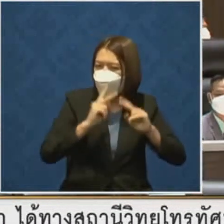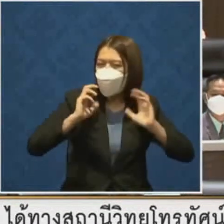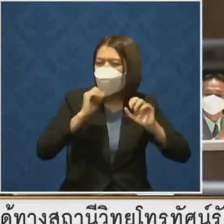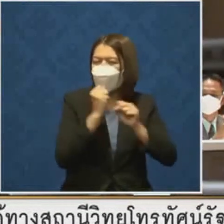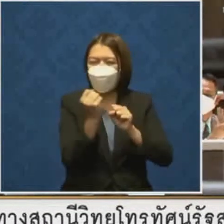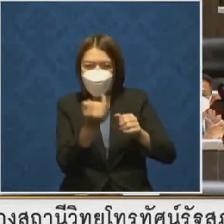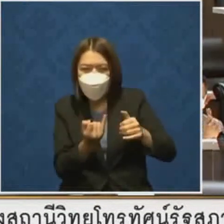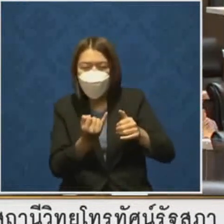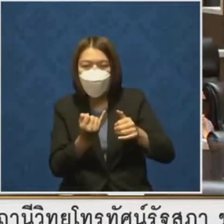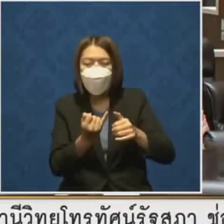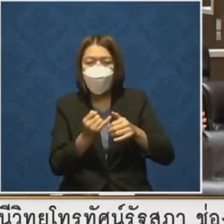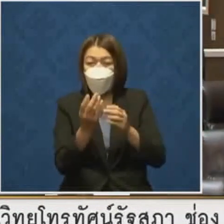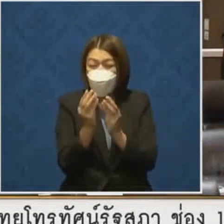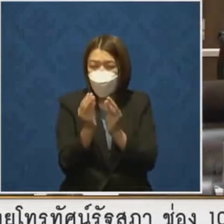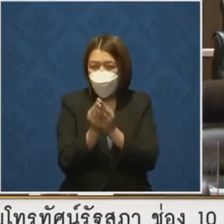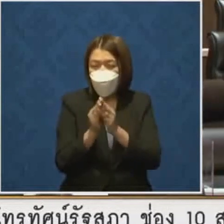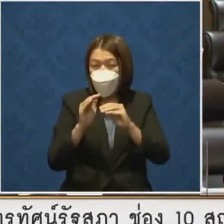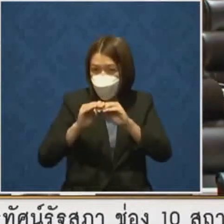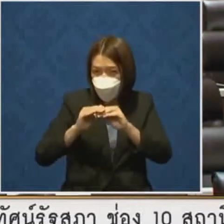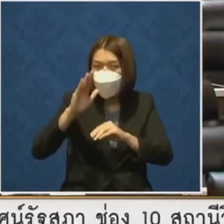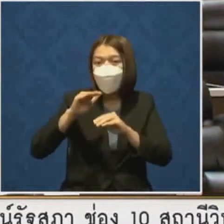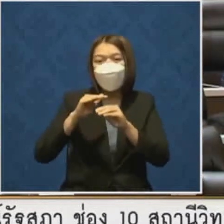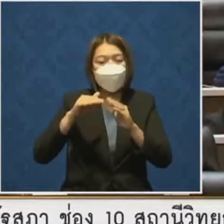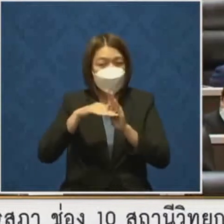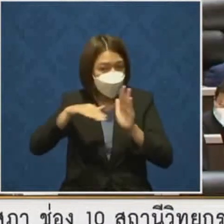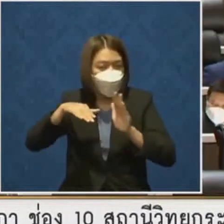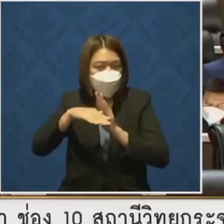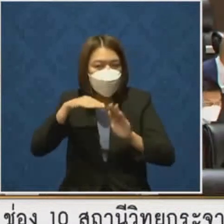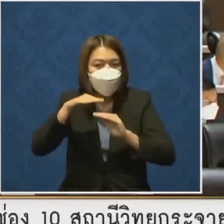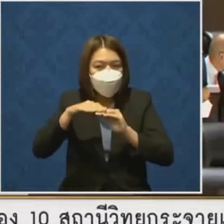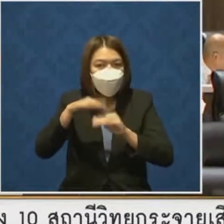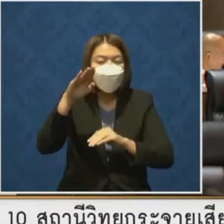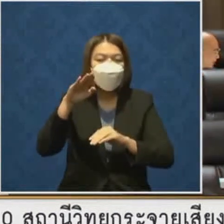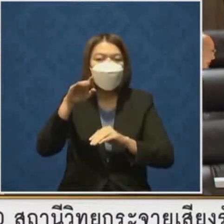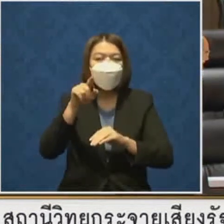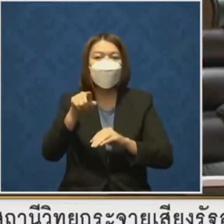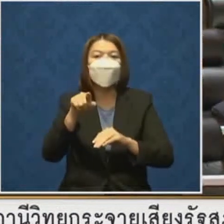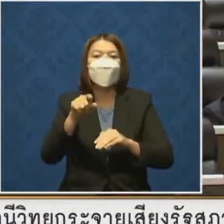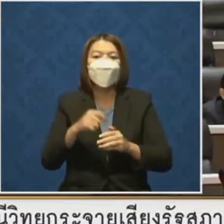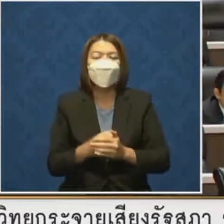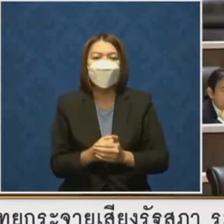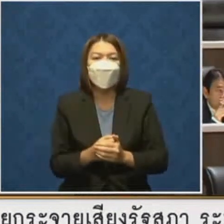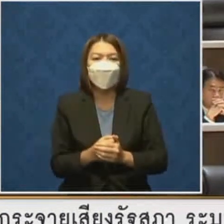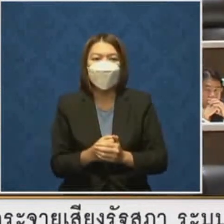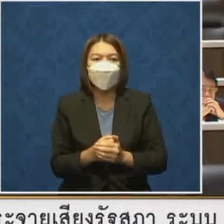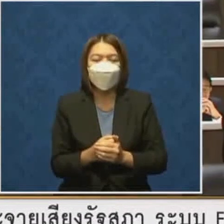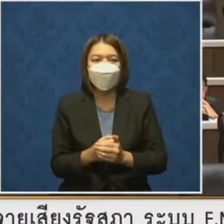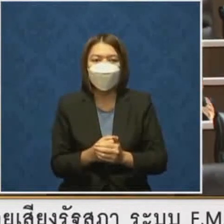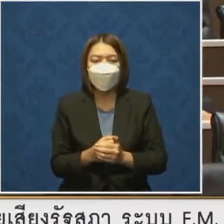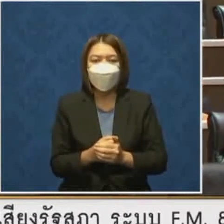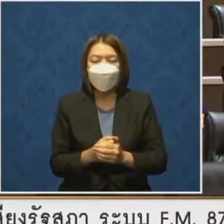มกันยังไงหรือเปล่านะก็บรรดาลูกพรรคพยายามจะแสดงให้เห็นน่ะลุงป้อมนี่แน่นอนล่ะลุงป๊อกนี่